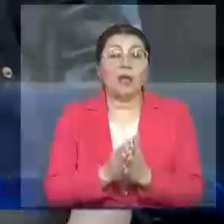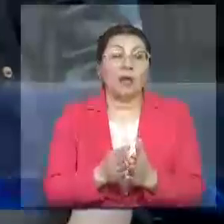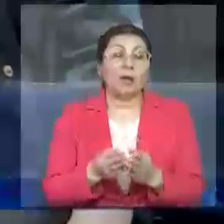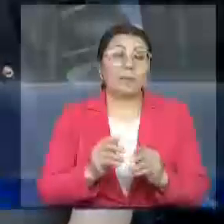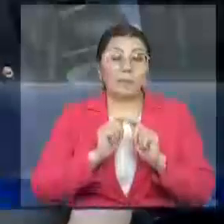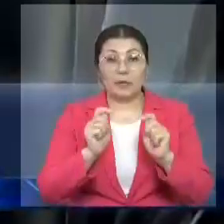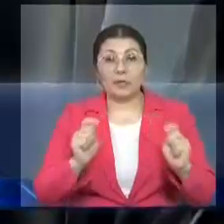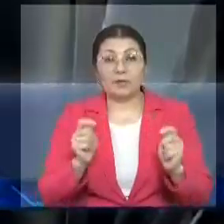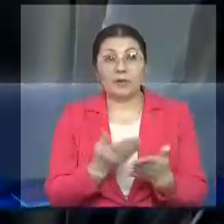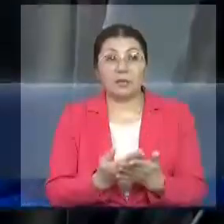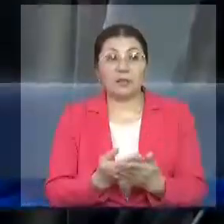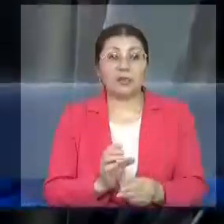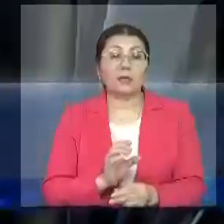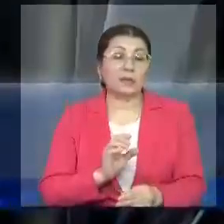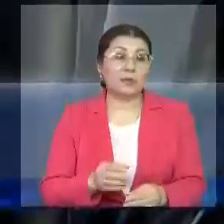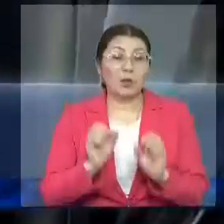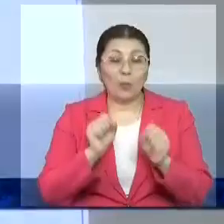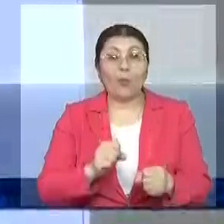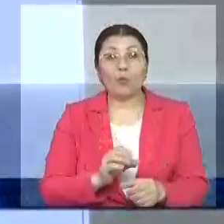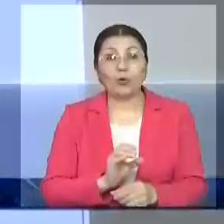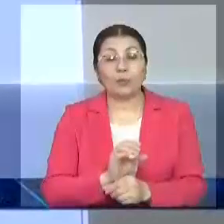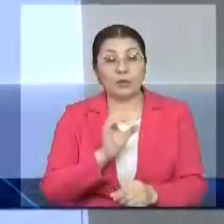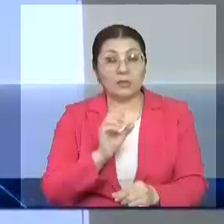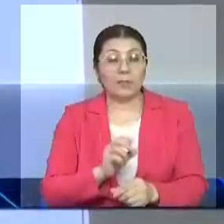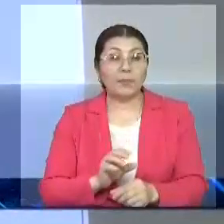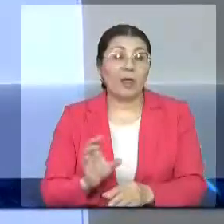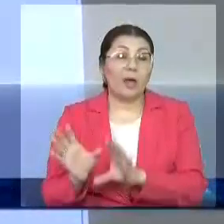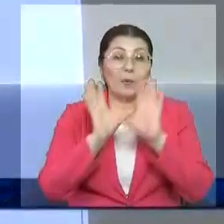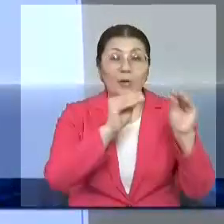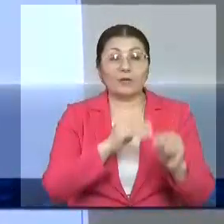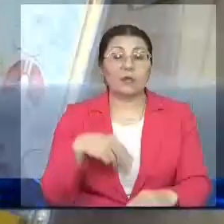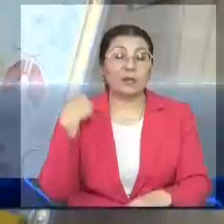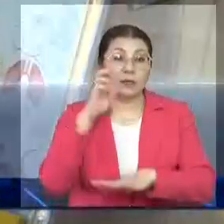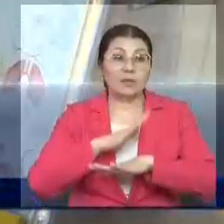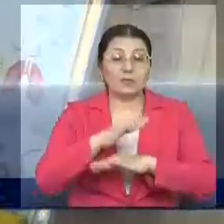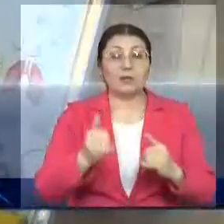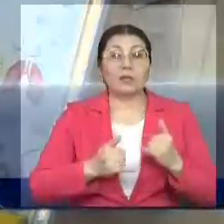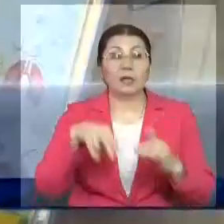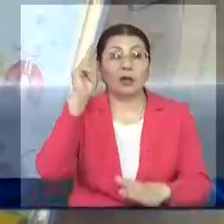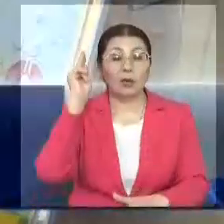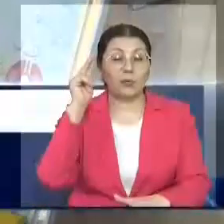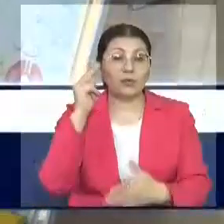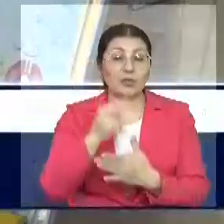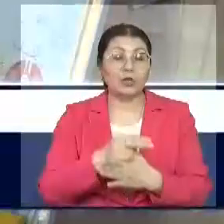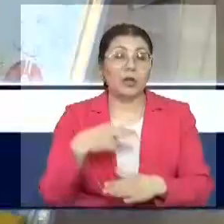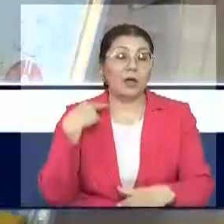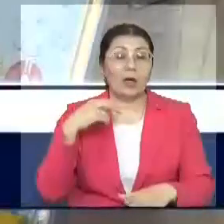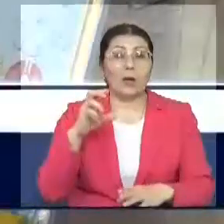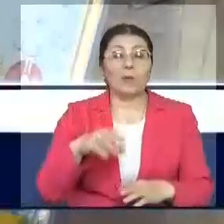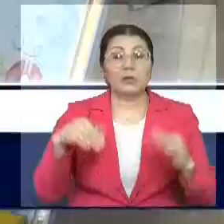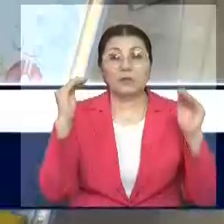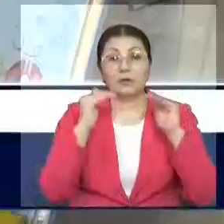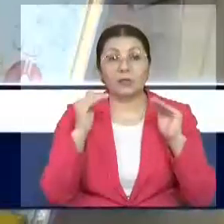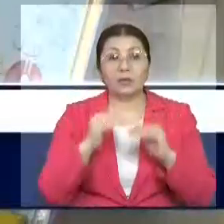медалями. Поездки за рубеж для обучения и практики – отдельный бонус для молодых ученых. Мероприятие, которое